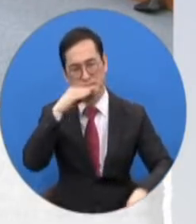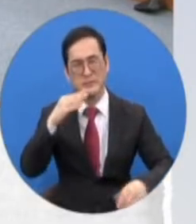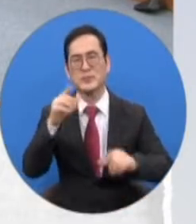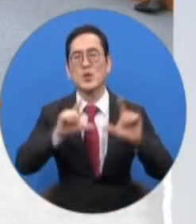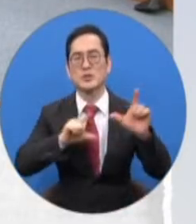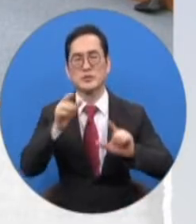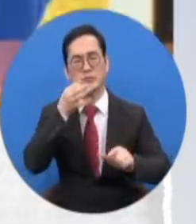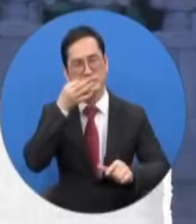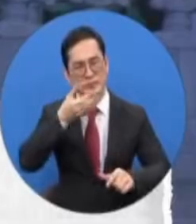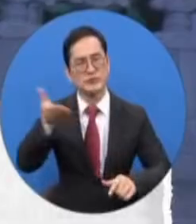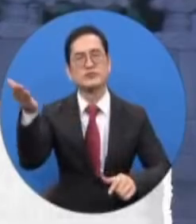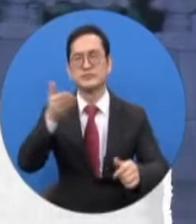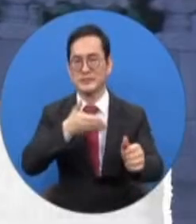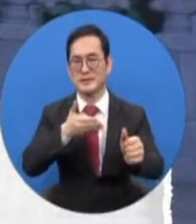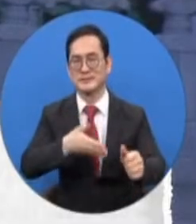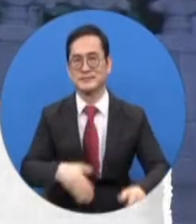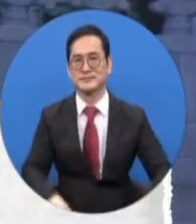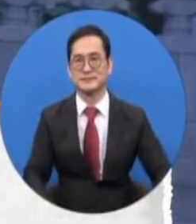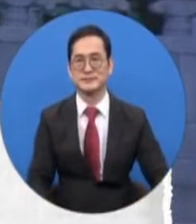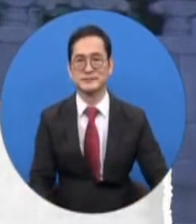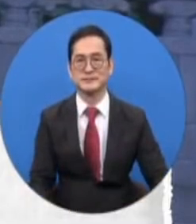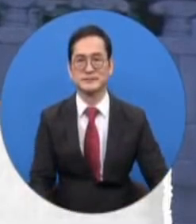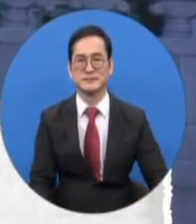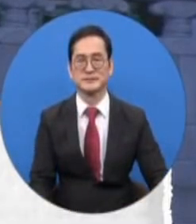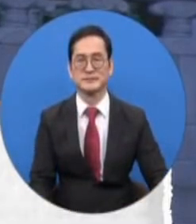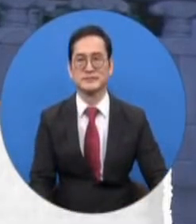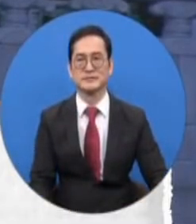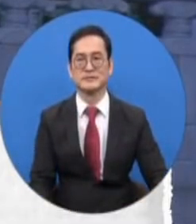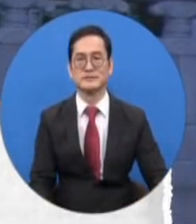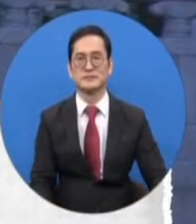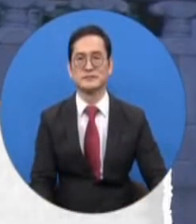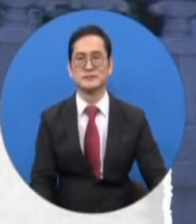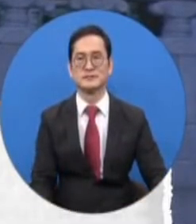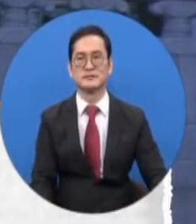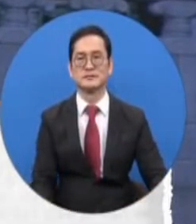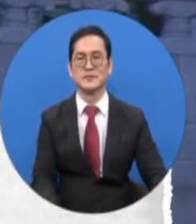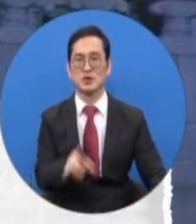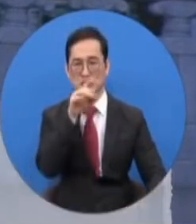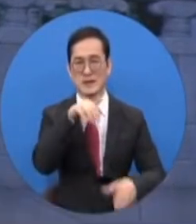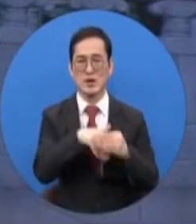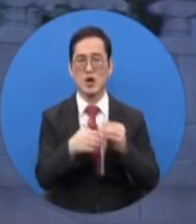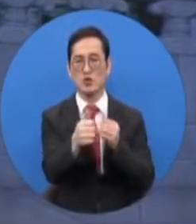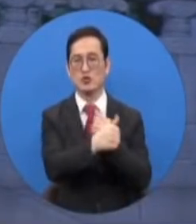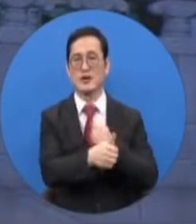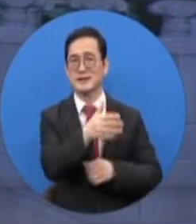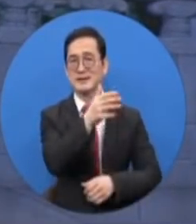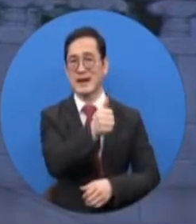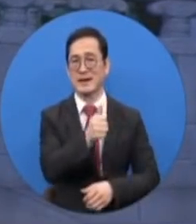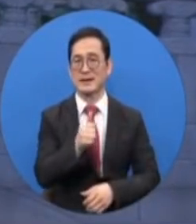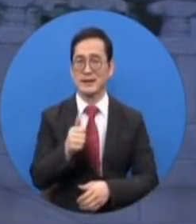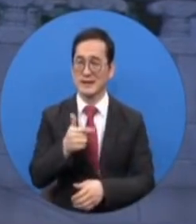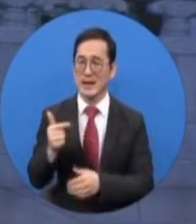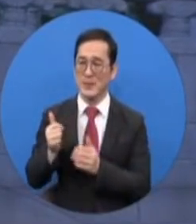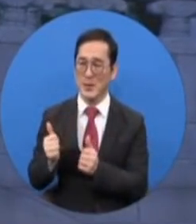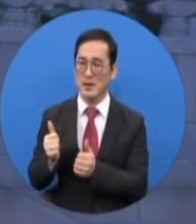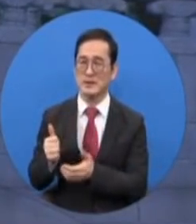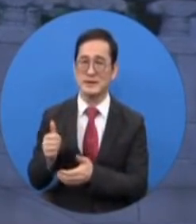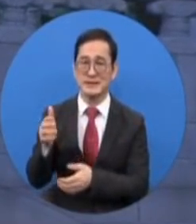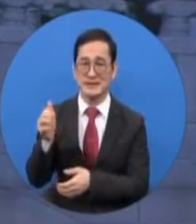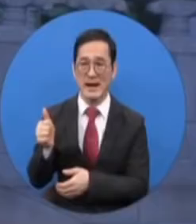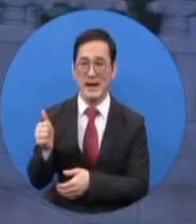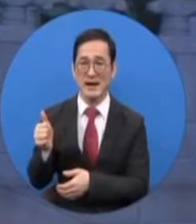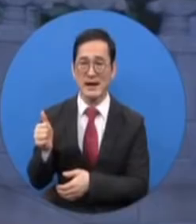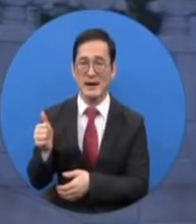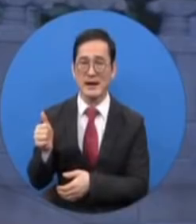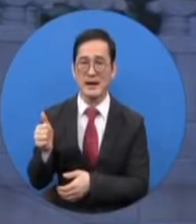이제 중앙선거위원장은 대법원장이 제청을 해서 대통령 임명하는 자리다라는 어떤 해설도 나갔는데